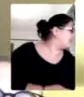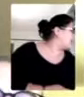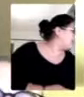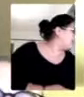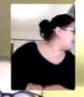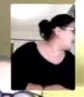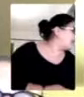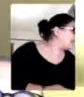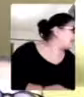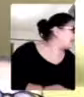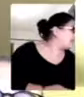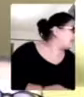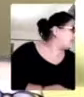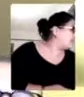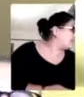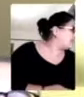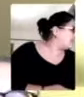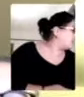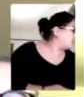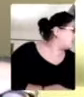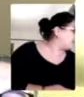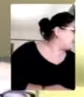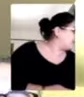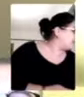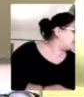sırrı Ali Bey'le ve